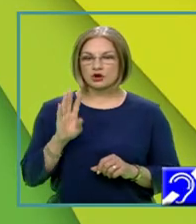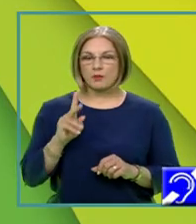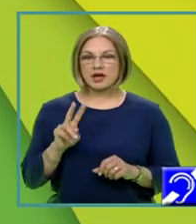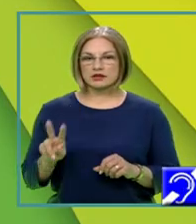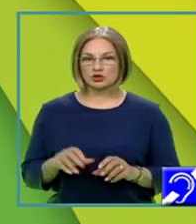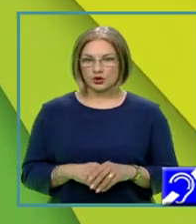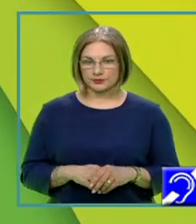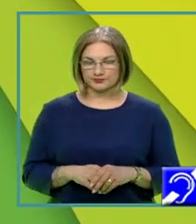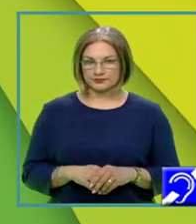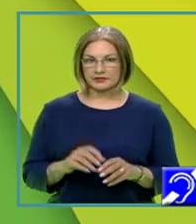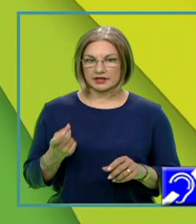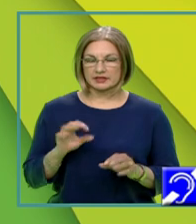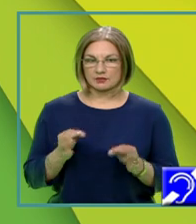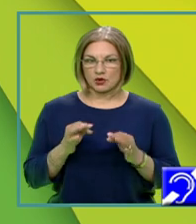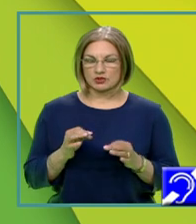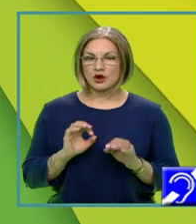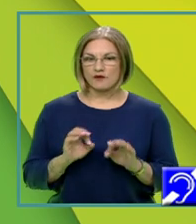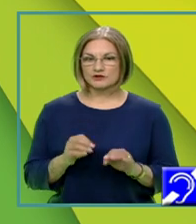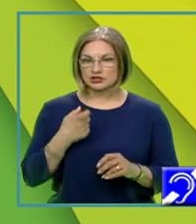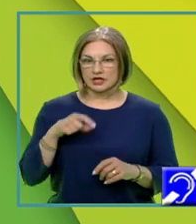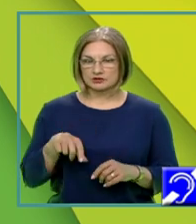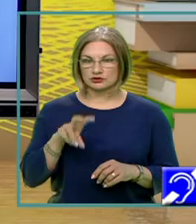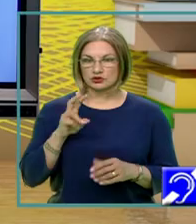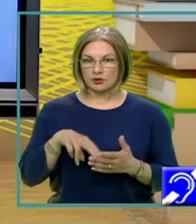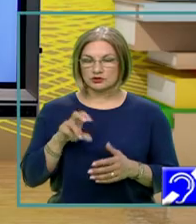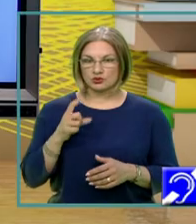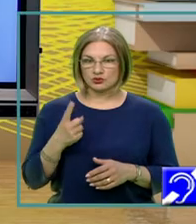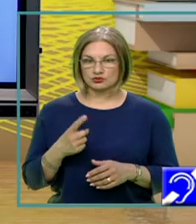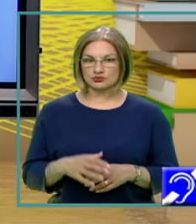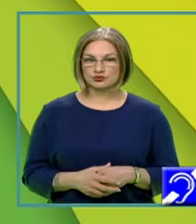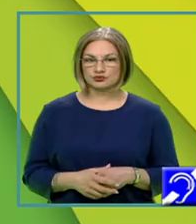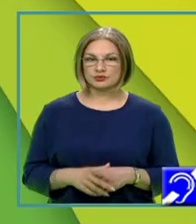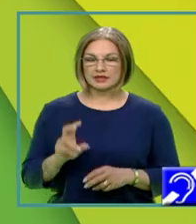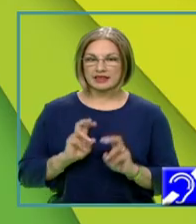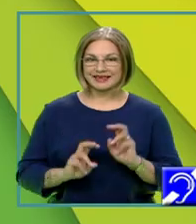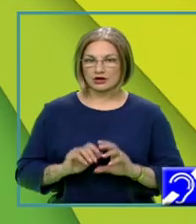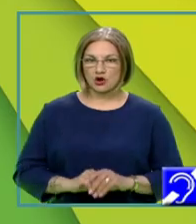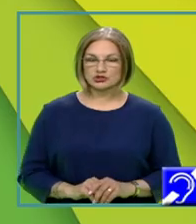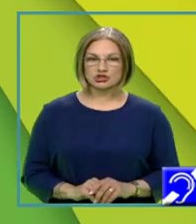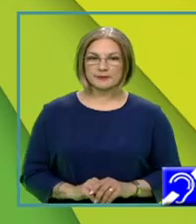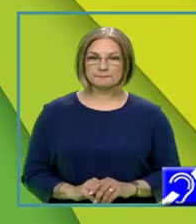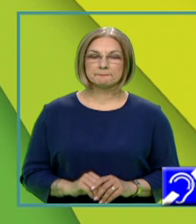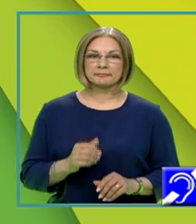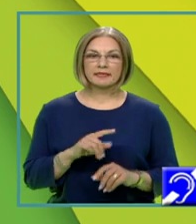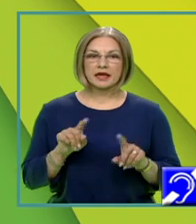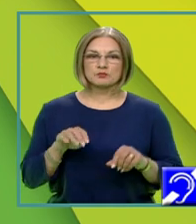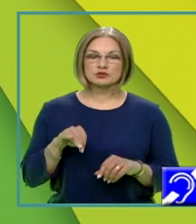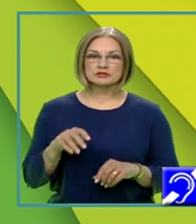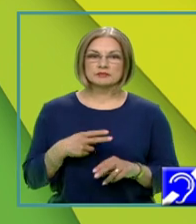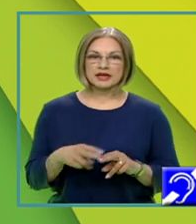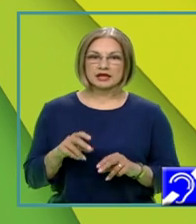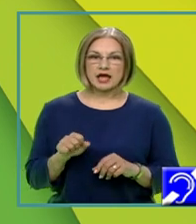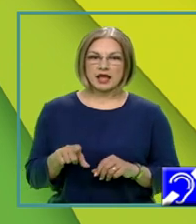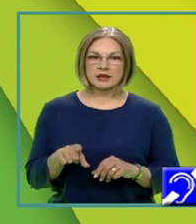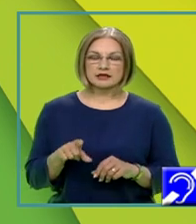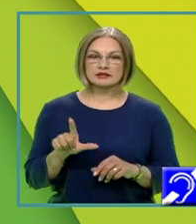pentru examenul de bacalaureat de anul acesta 2021 la filiera tehnologică pe mulțimea numerelor reale se definește legea de compoziție